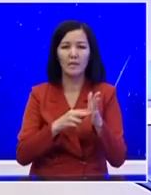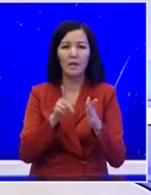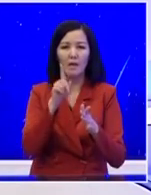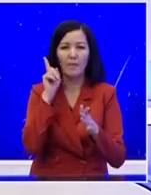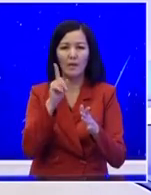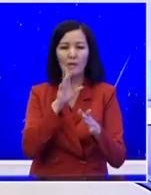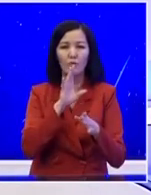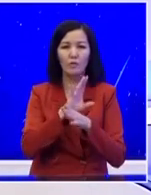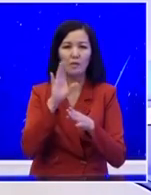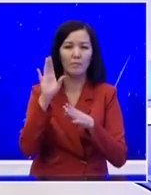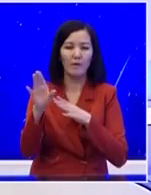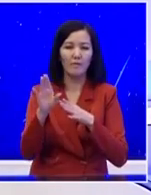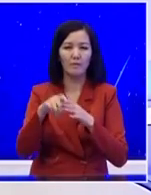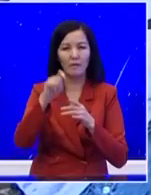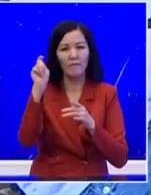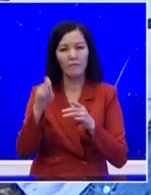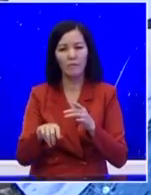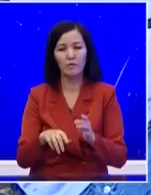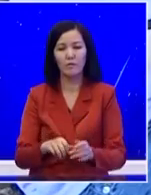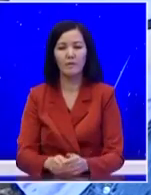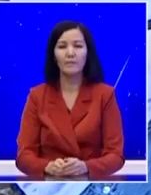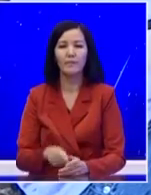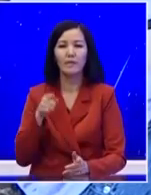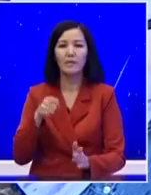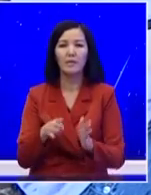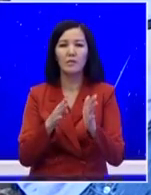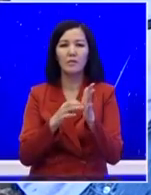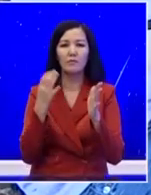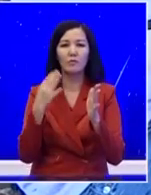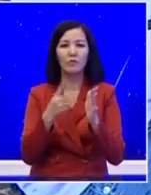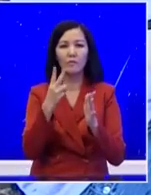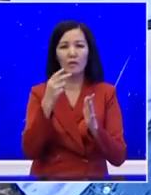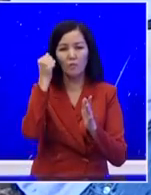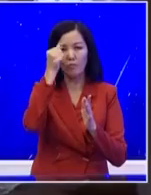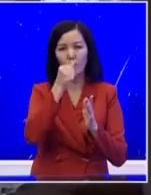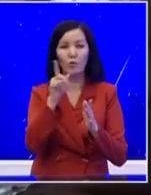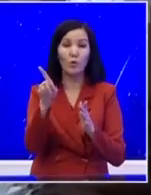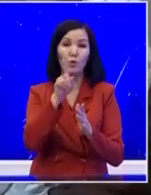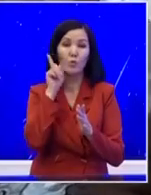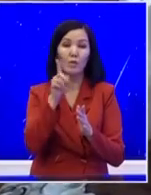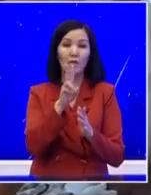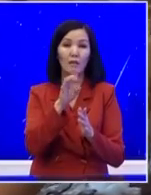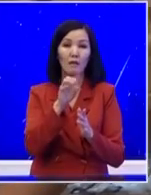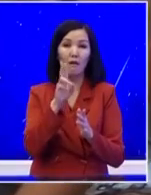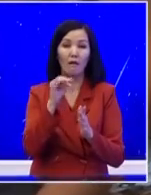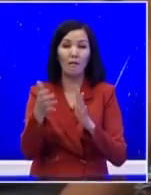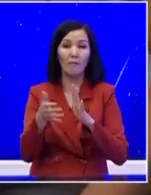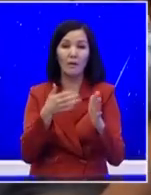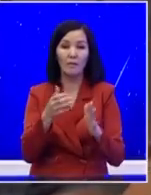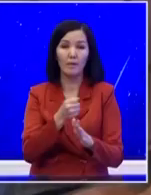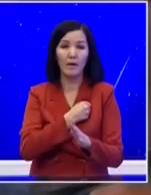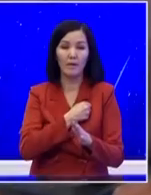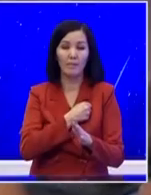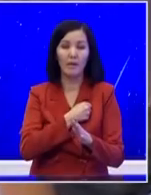лет отправился на фронт. В 1942 году тогда еще юного Николая Огнева призвали в ряды